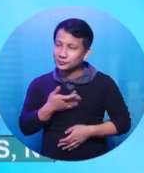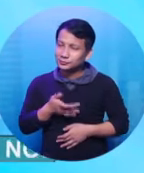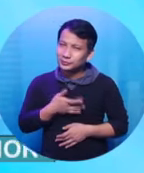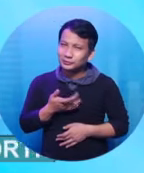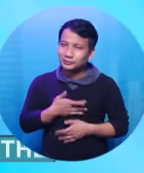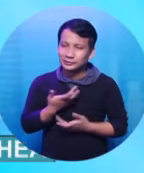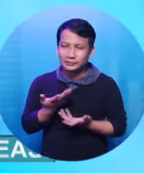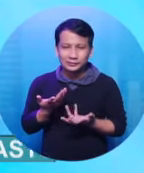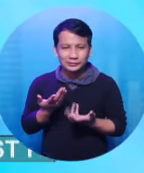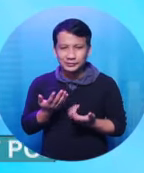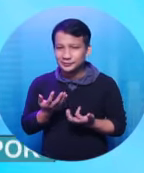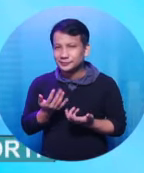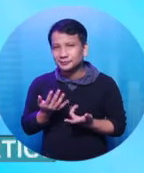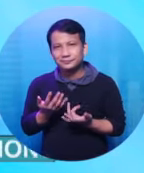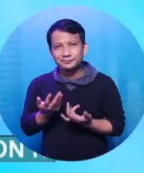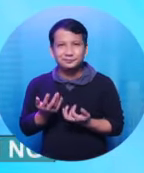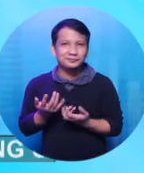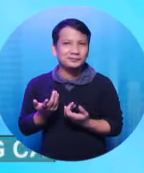ano bang tawag nito,